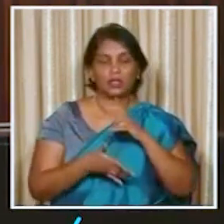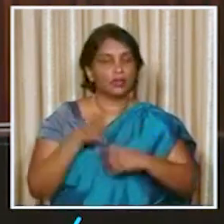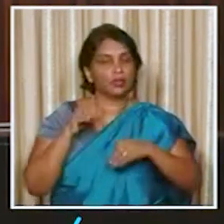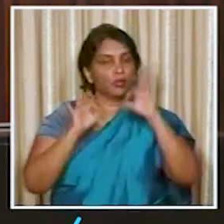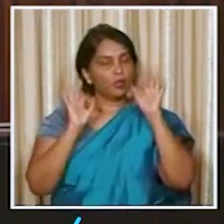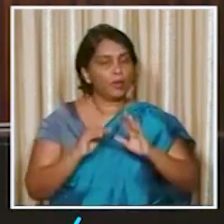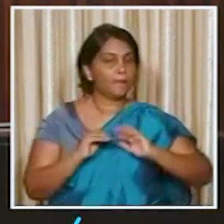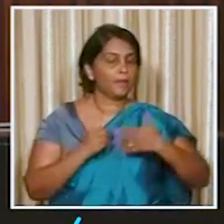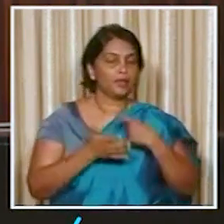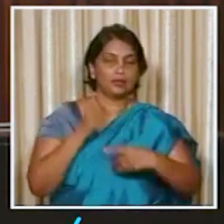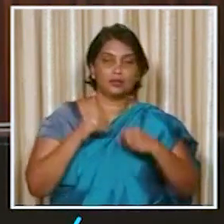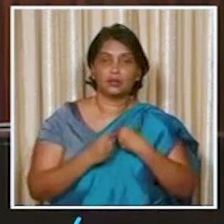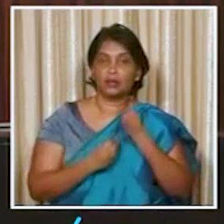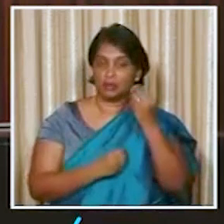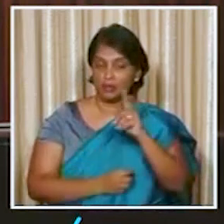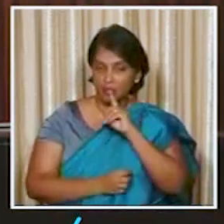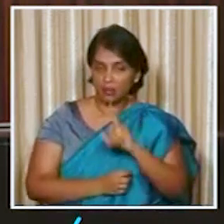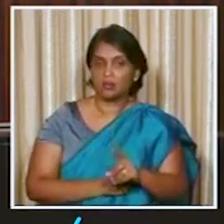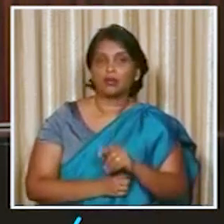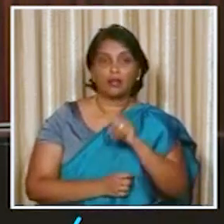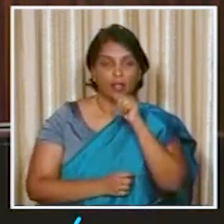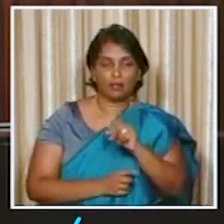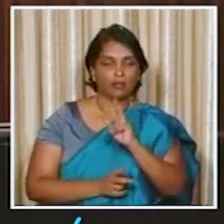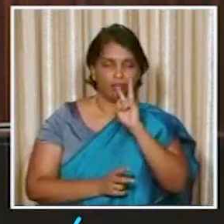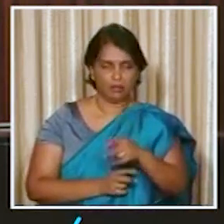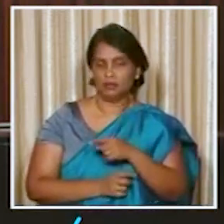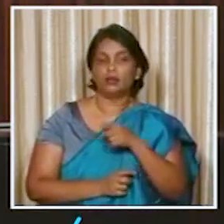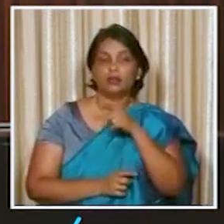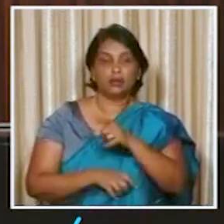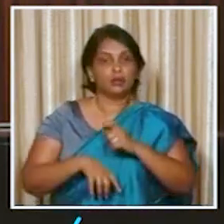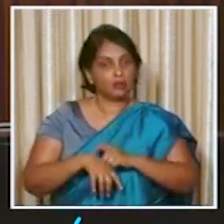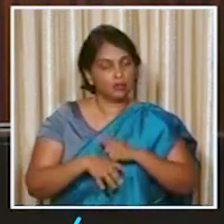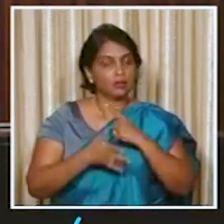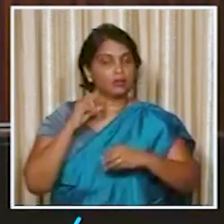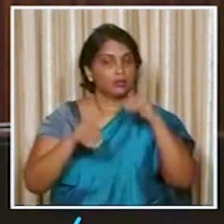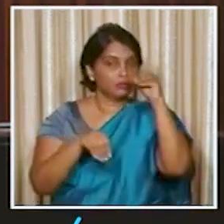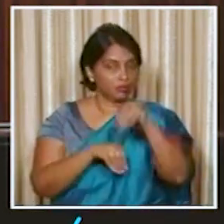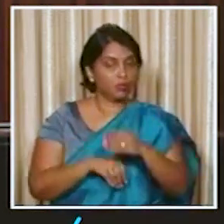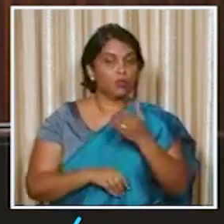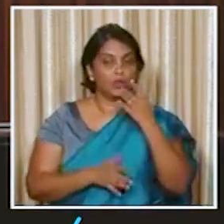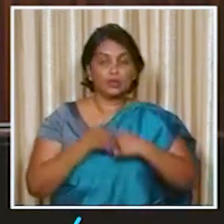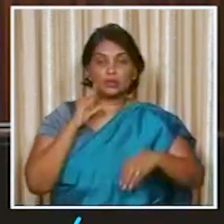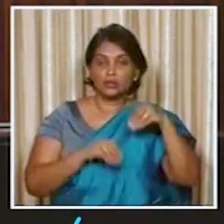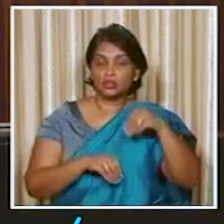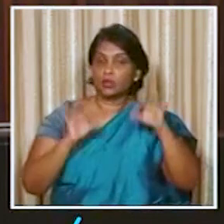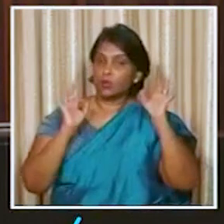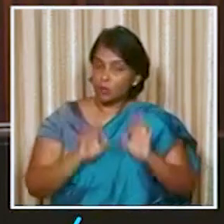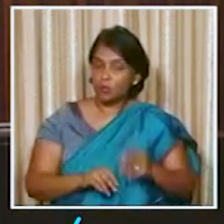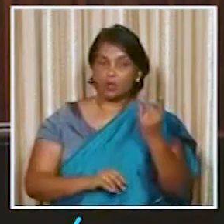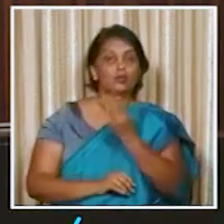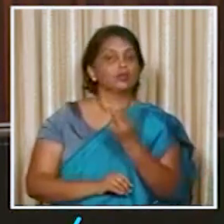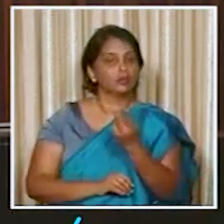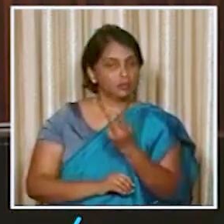නොදී පසුව ඡන්දේ ප්‍රකාශ කළේ යයි කීම සත්‍ය විකෘත කිරීමකි එම අවස්ථාවේ ඡන්දේ ප්‍රකාශ කළ හැක්කේ ඡන්දේ දීමෙන් වැළකී සිටි